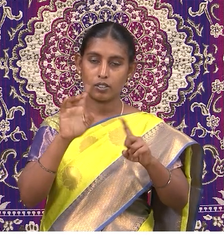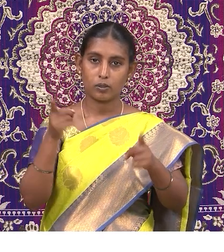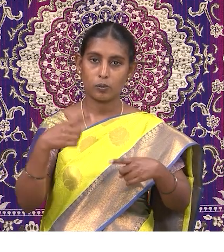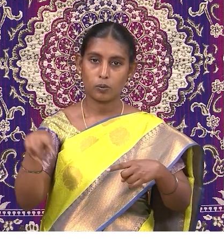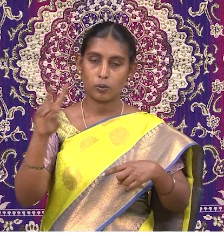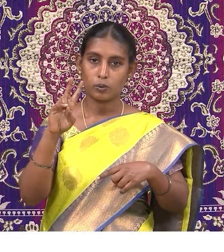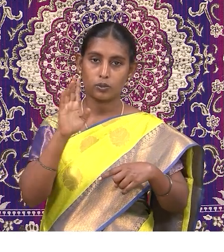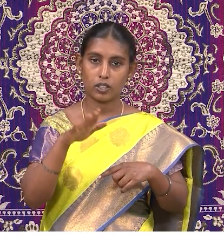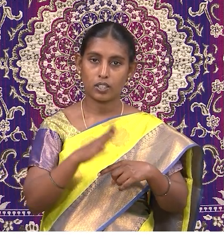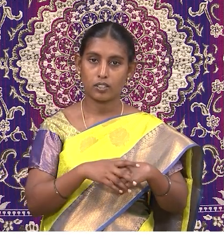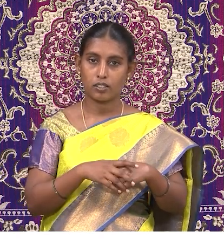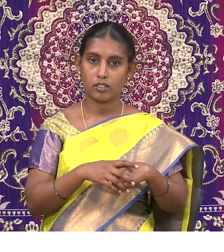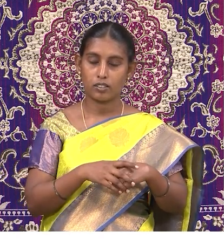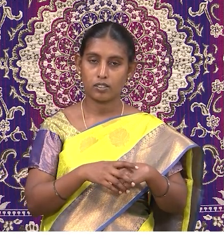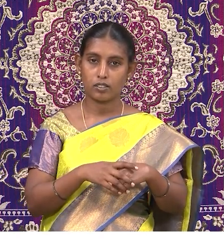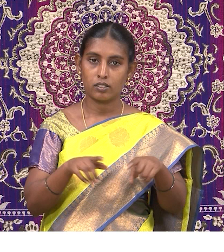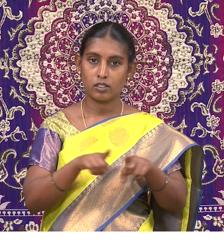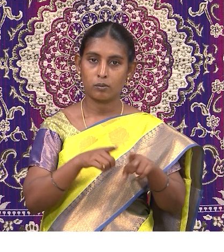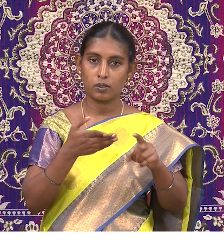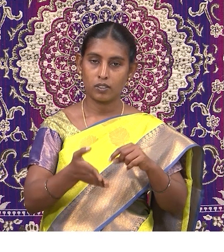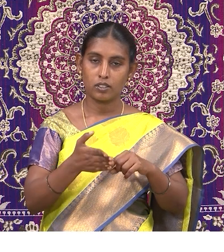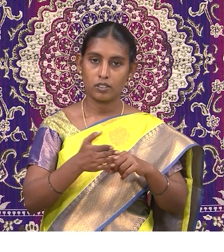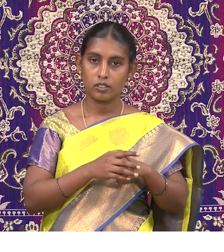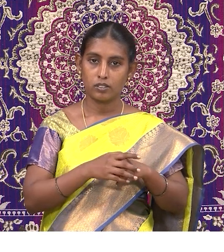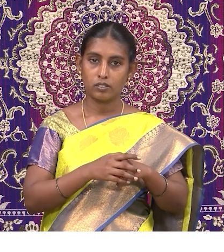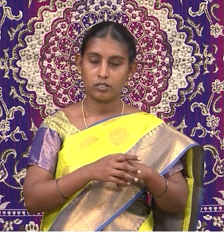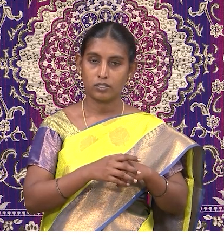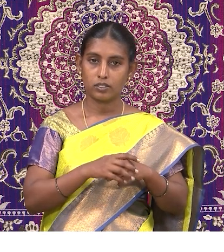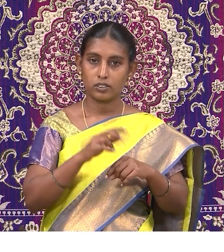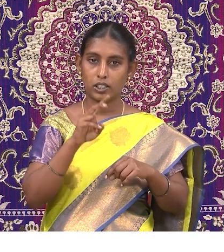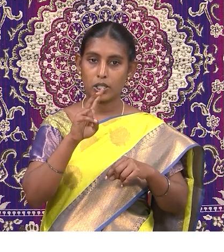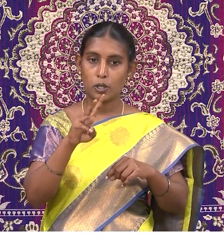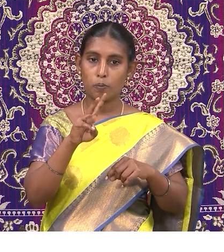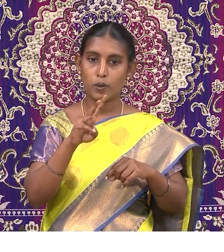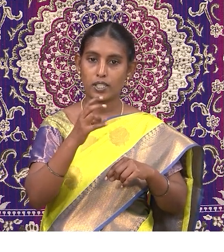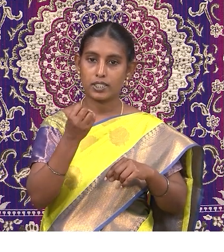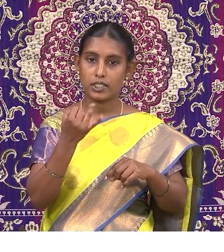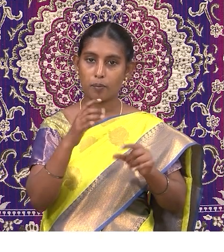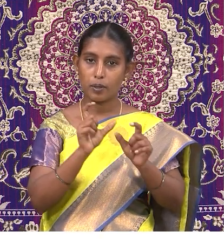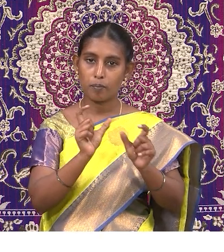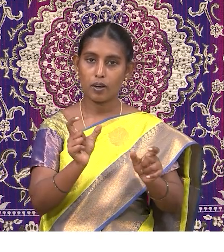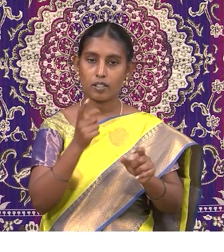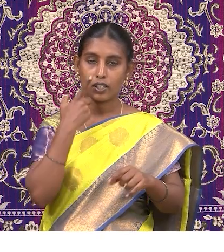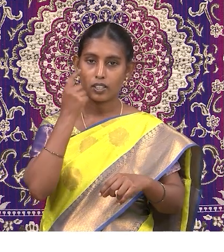-2 - a² - a+5² எனில் அவற்றுக்கு தகுந்த இருபடி சமன்பாட்டினை காண்க.